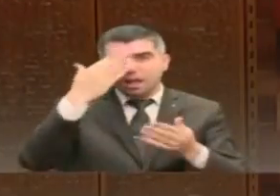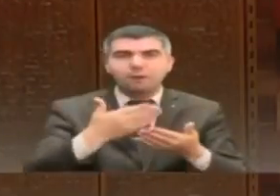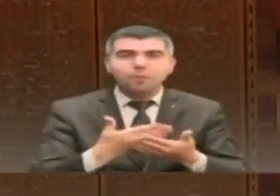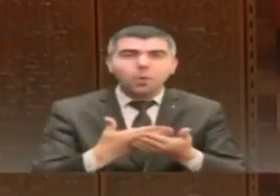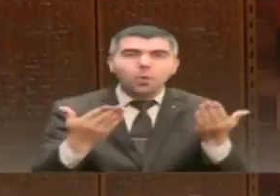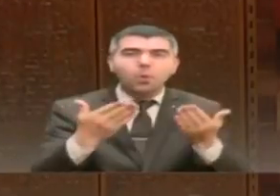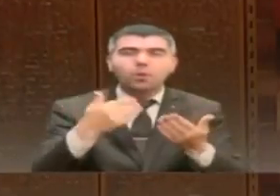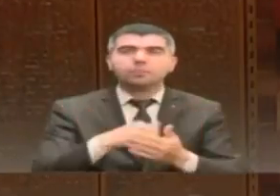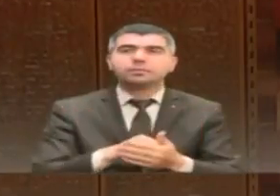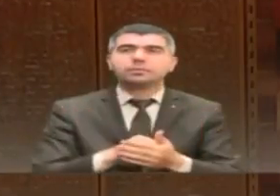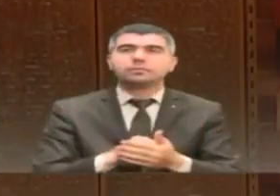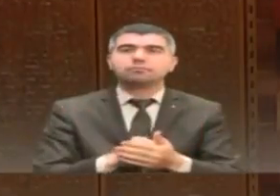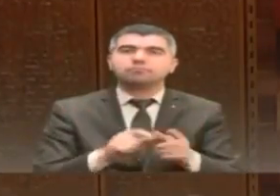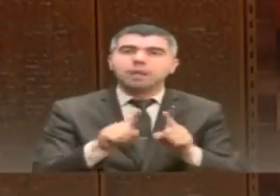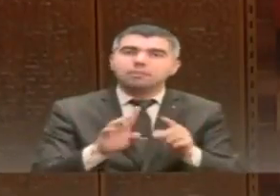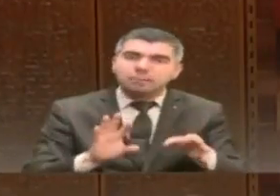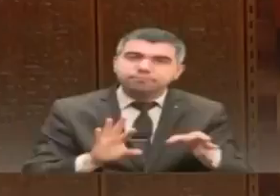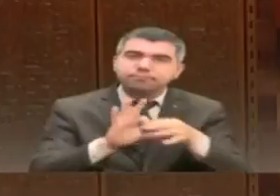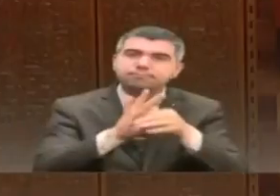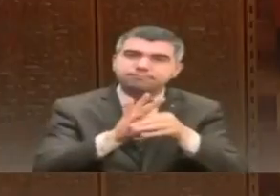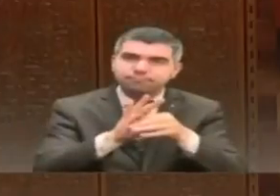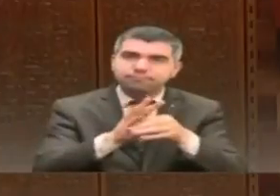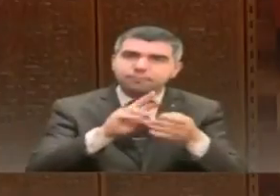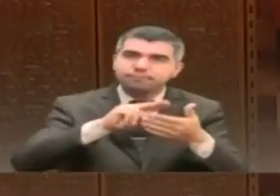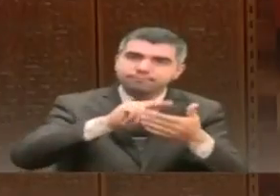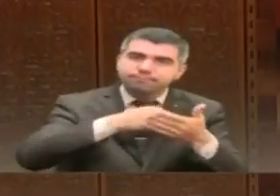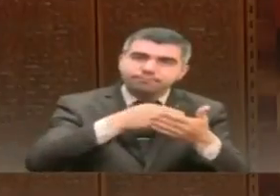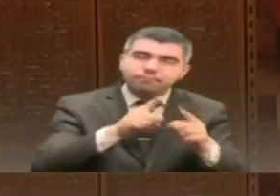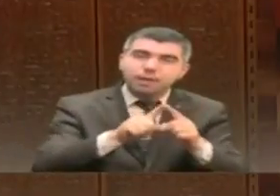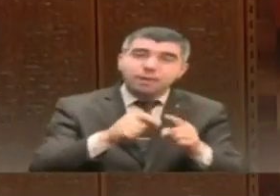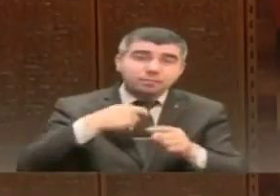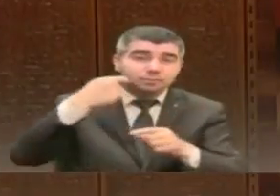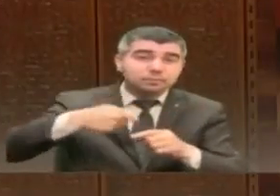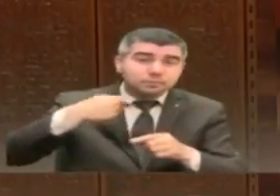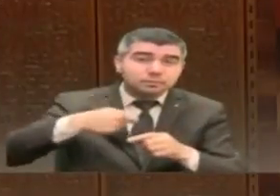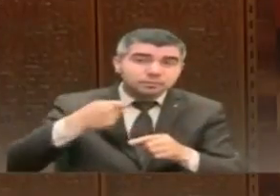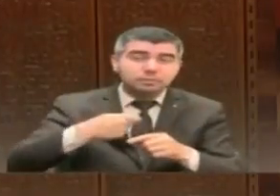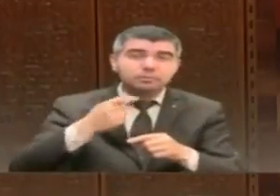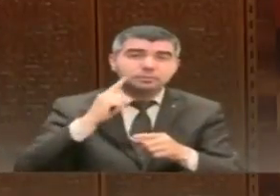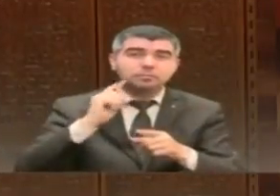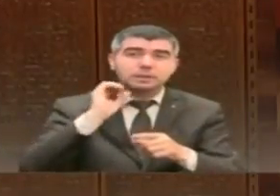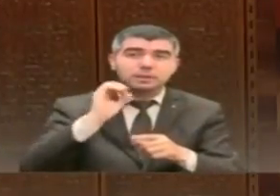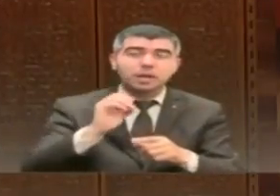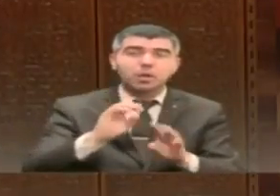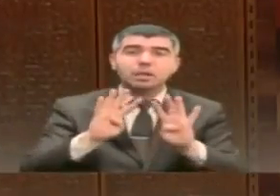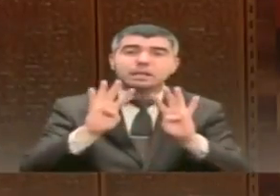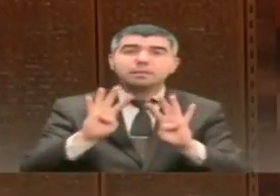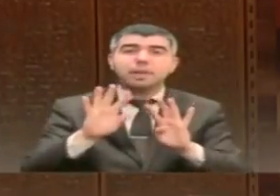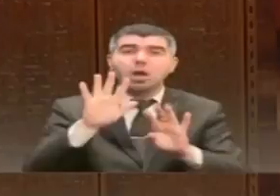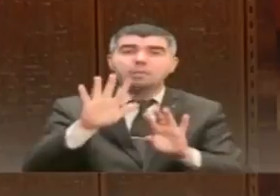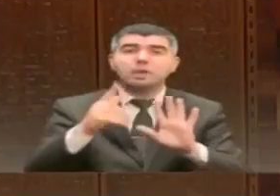التزموا بدفع الأقساط ديالهم لحد الآن 885 مليون درهم لم